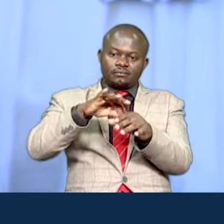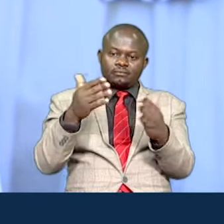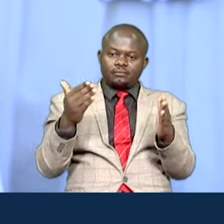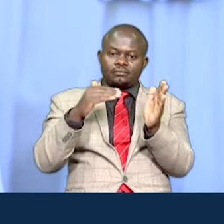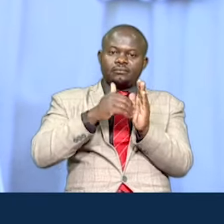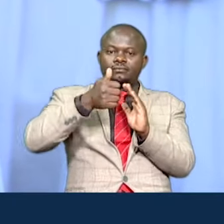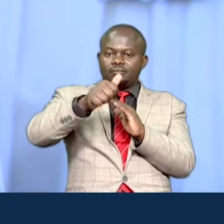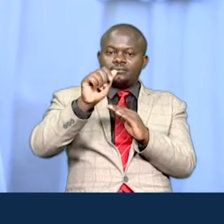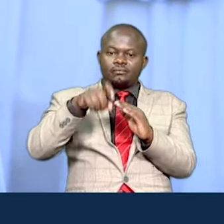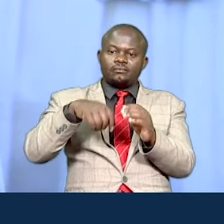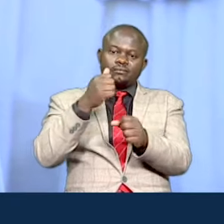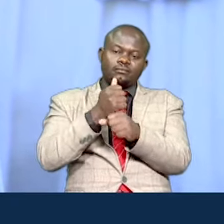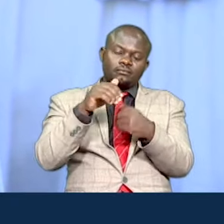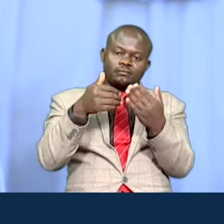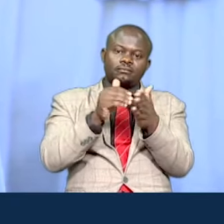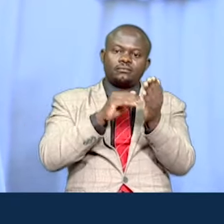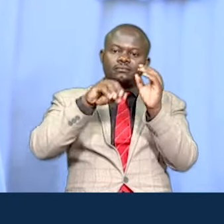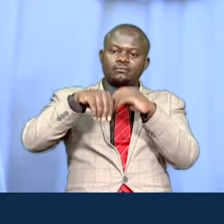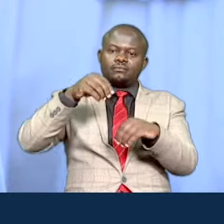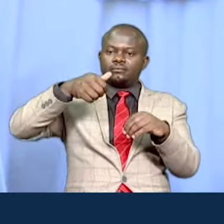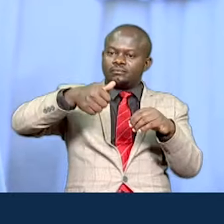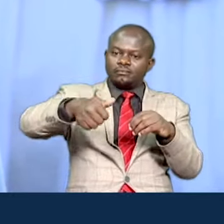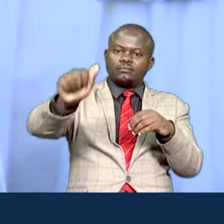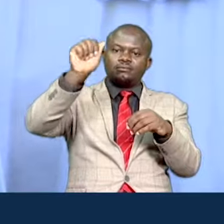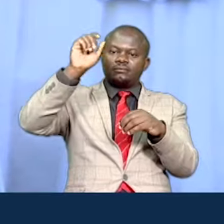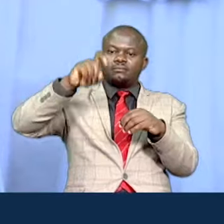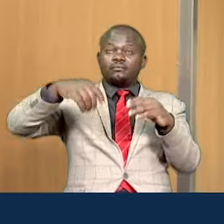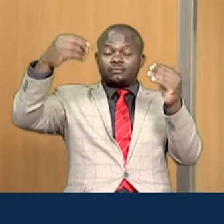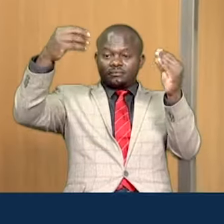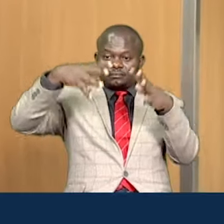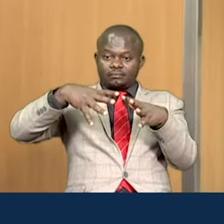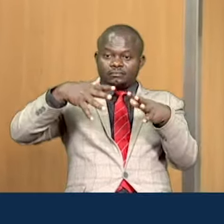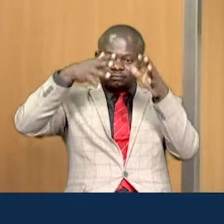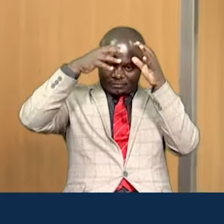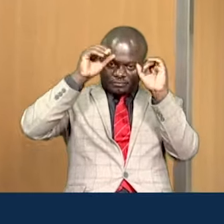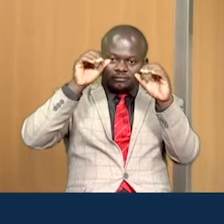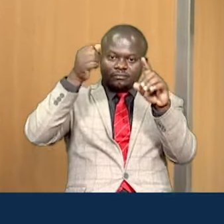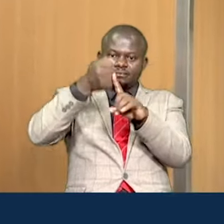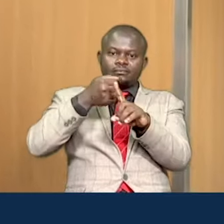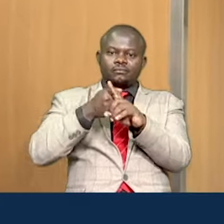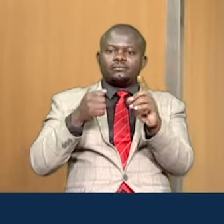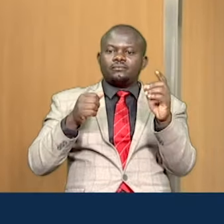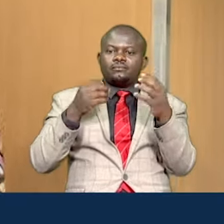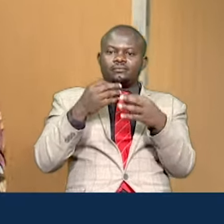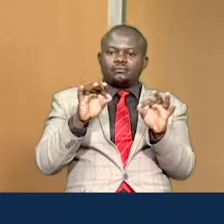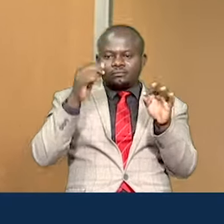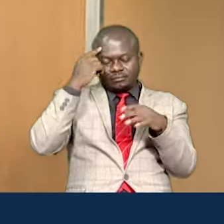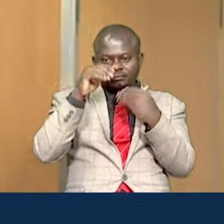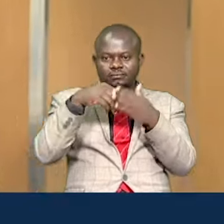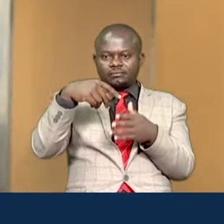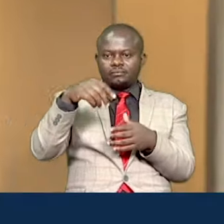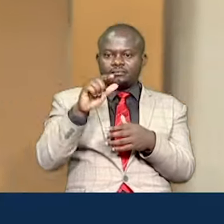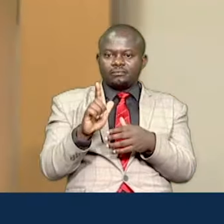nawe bugomba gukorera n'umusaruro niho ugomba kugaragarira. Perezida w'ishyaka riharanira ukwishyira ukizana kwa buri muntu